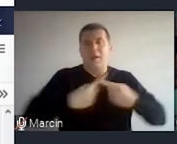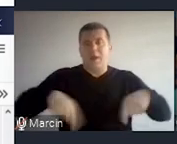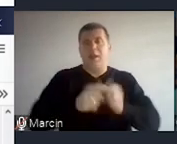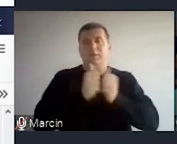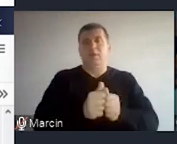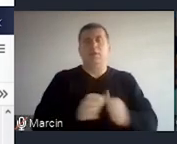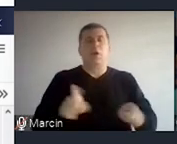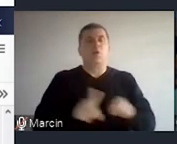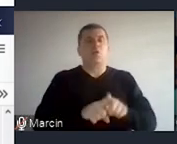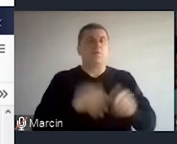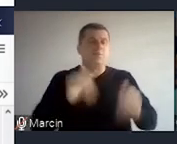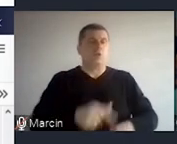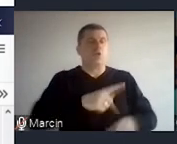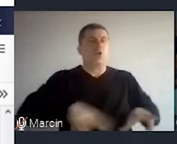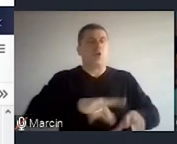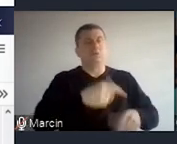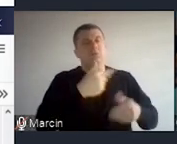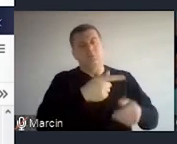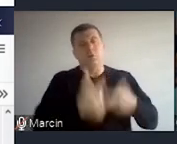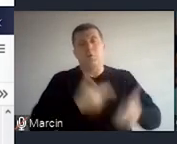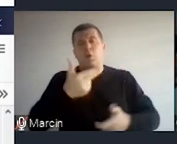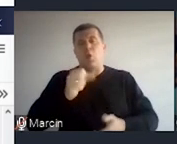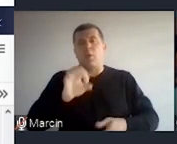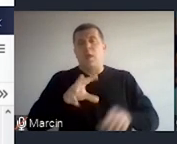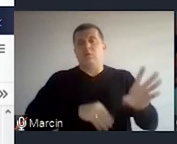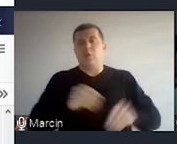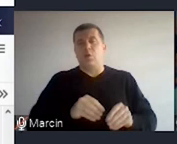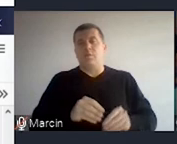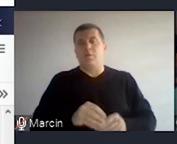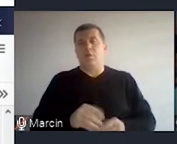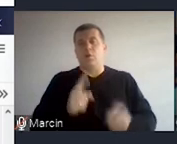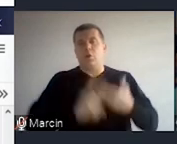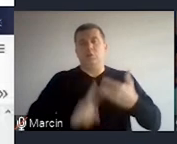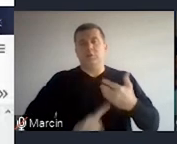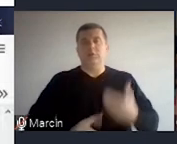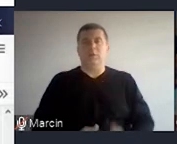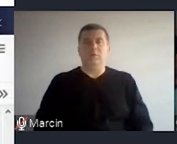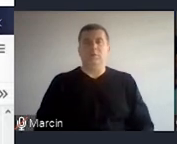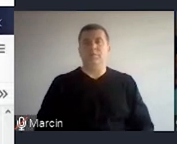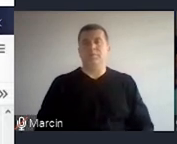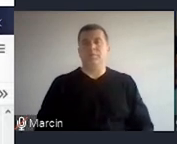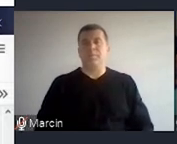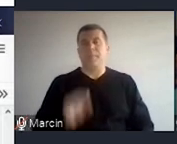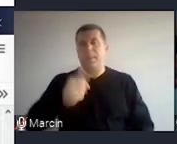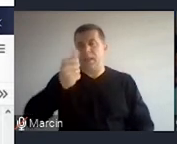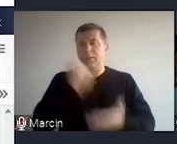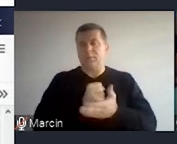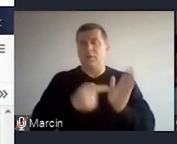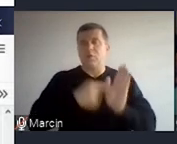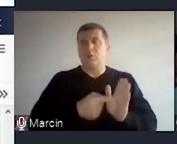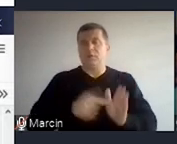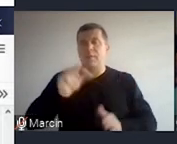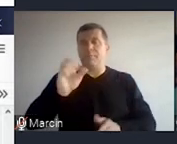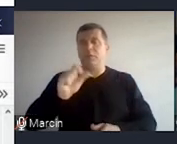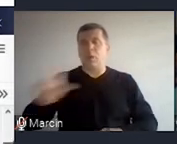i rodzinę również mogę notą księgową w ramach tego projektu rozliczać. Jeszcze jedna rzecz dotycząca